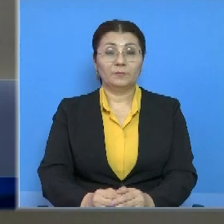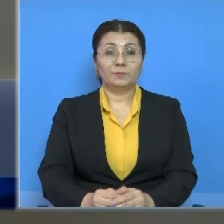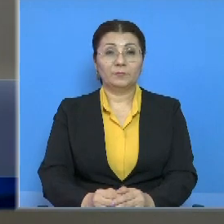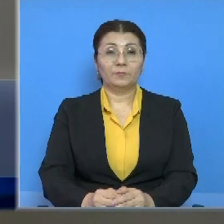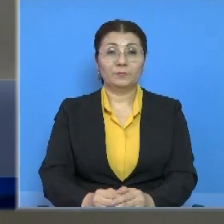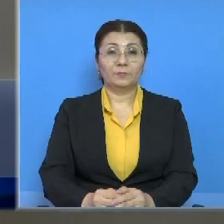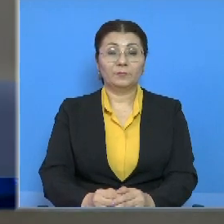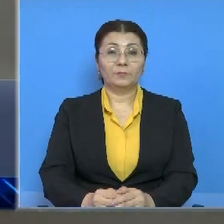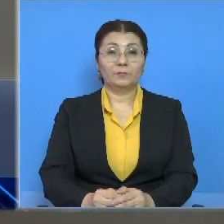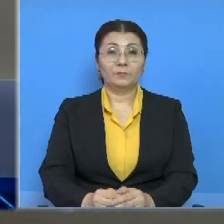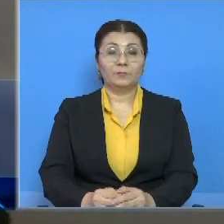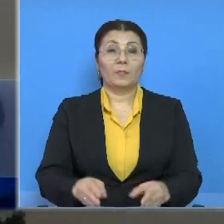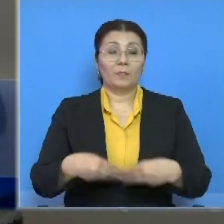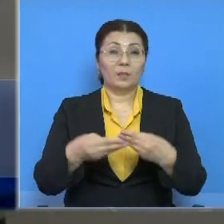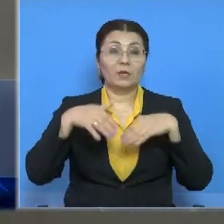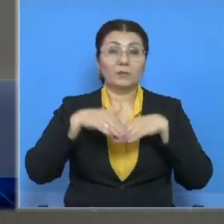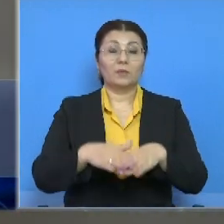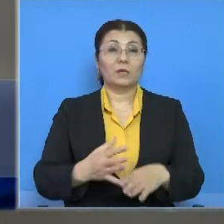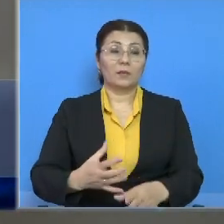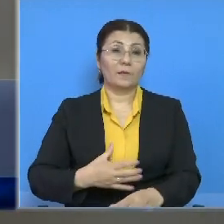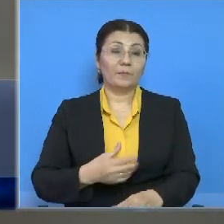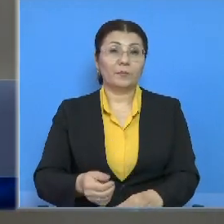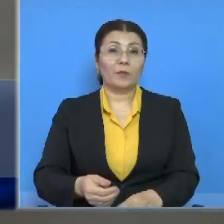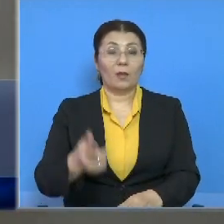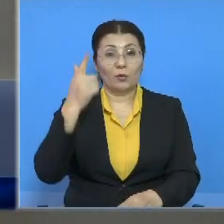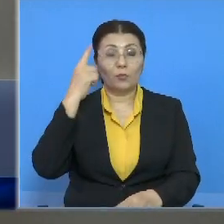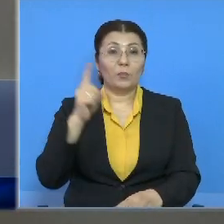консультировать и предлагать решения. Важным моментом для себя считаю